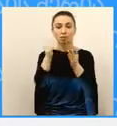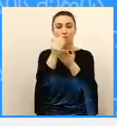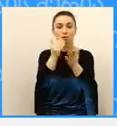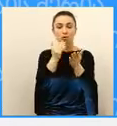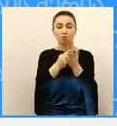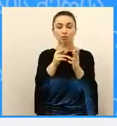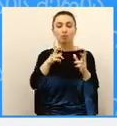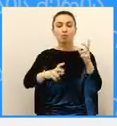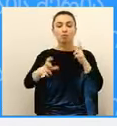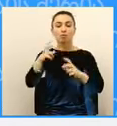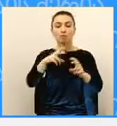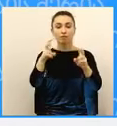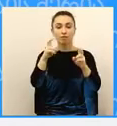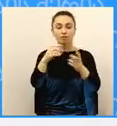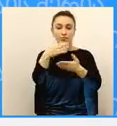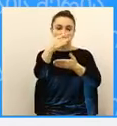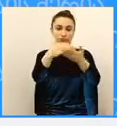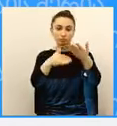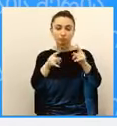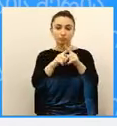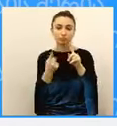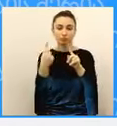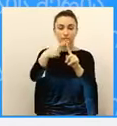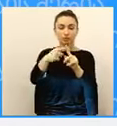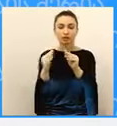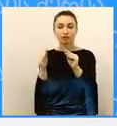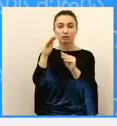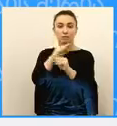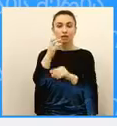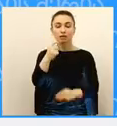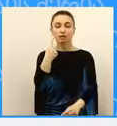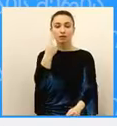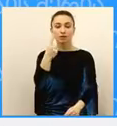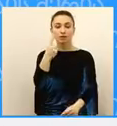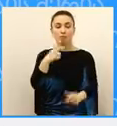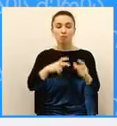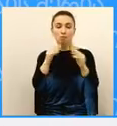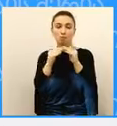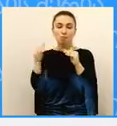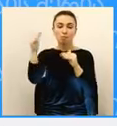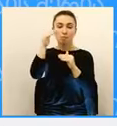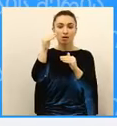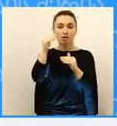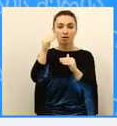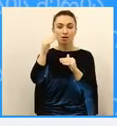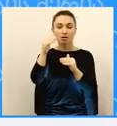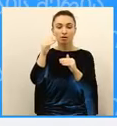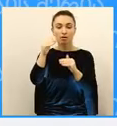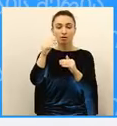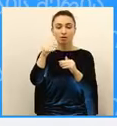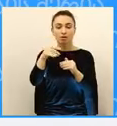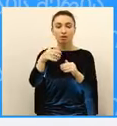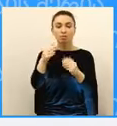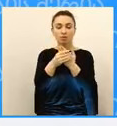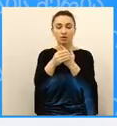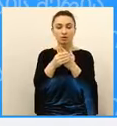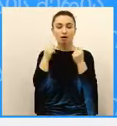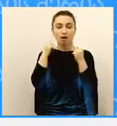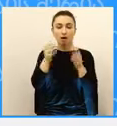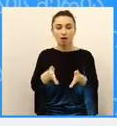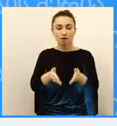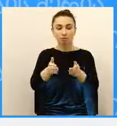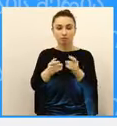შემოვალი უნივერსიტეტების ჩამონათვას დაემატება კიდევ ერთი უმაღლესი სასწავლებელი, ფიზიკური აღზრდისა და